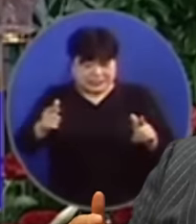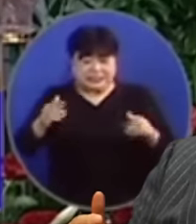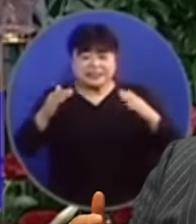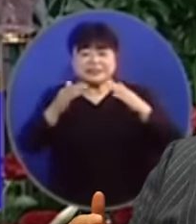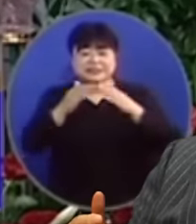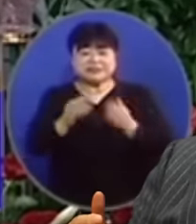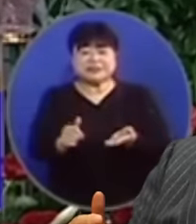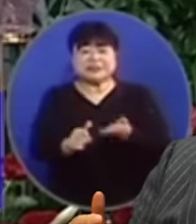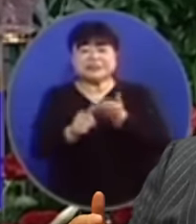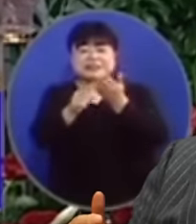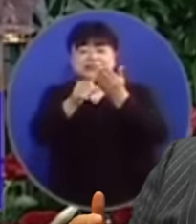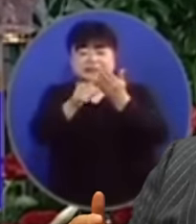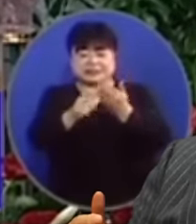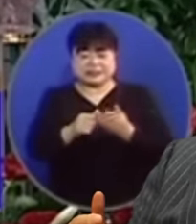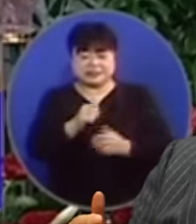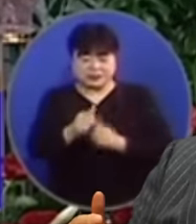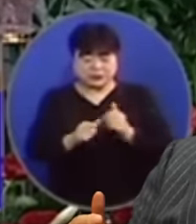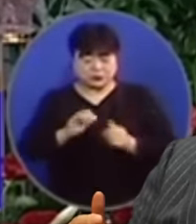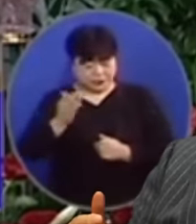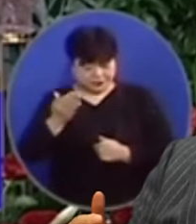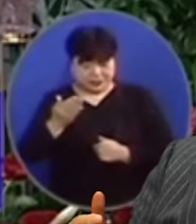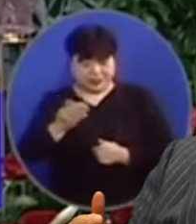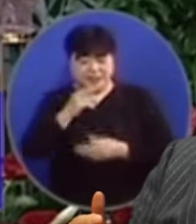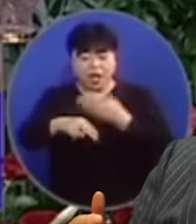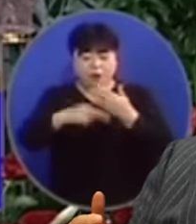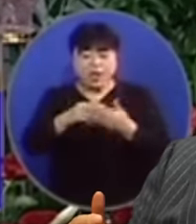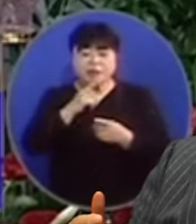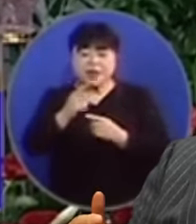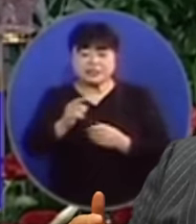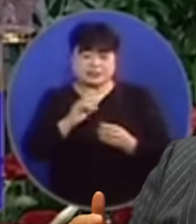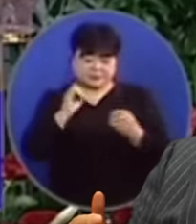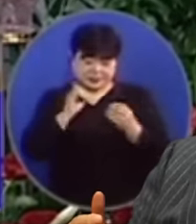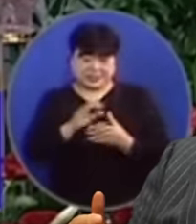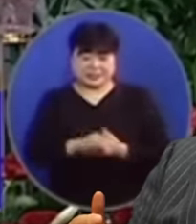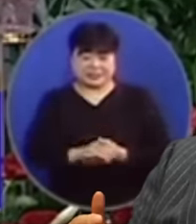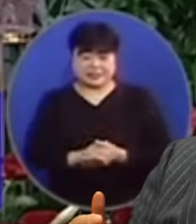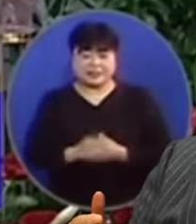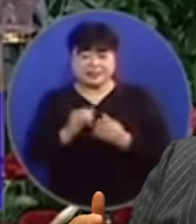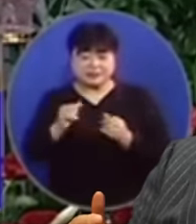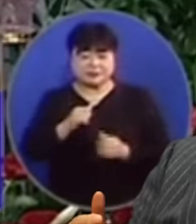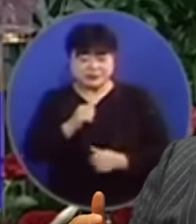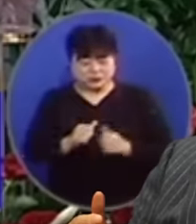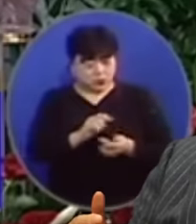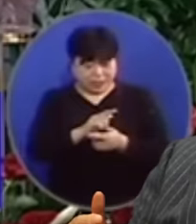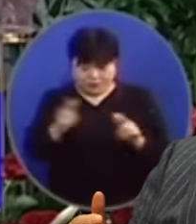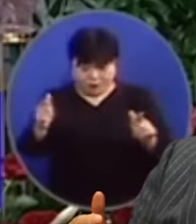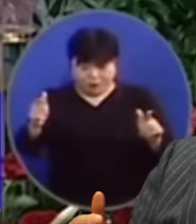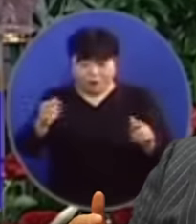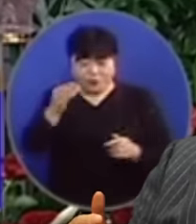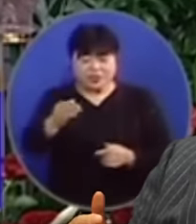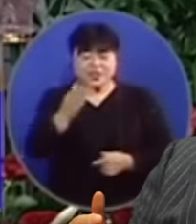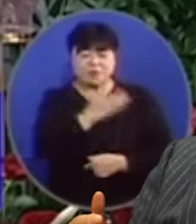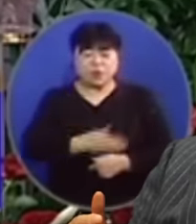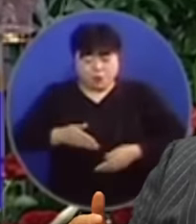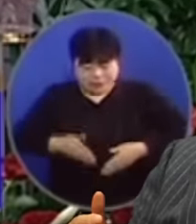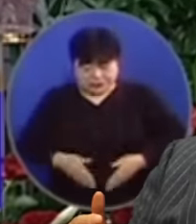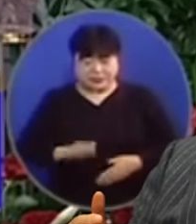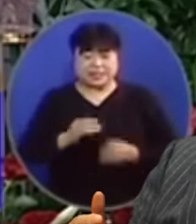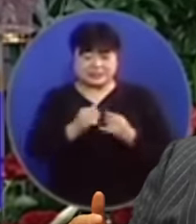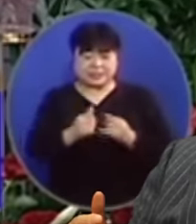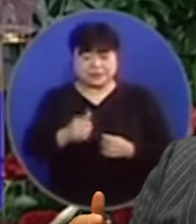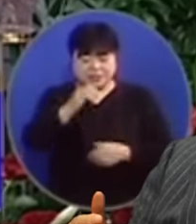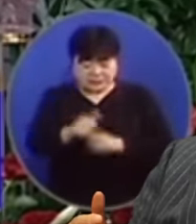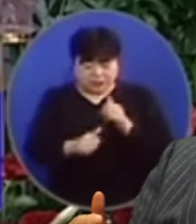집에서 길린 자가 내 상속자가 될 것임이로다. 야훼의 말씀이 그에게 임하여 이르시되 그 사람이 내 상속자가 아니라 내 몸에서 날 자가